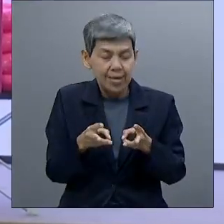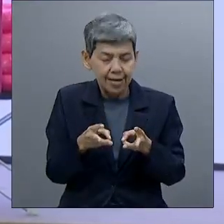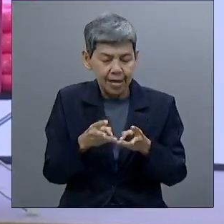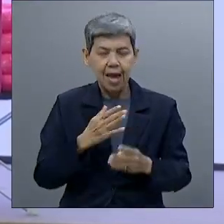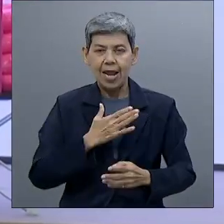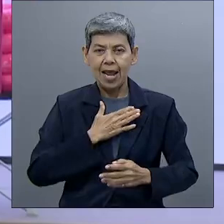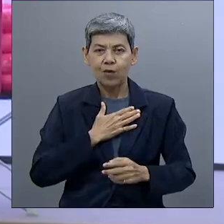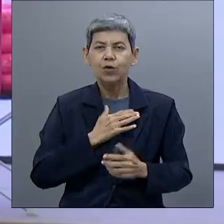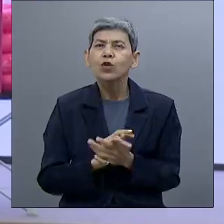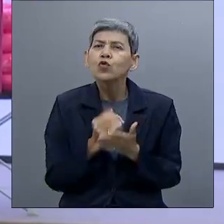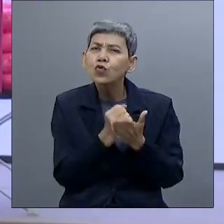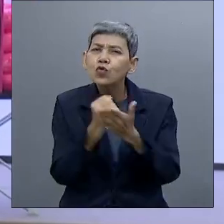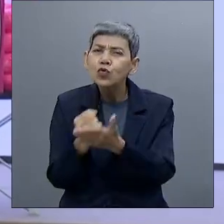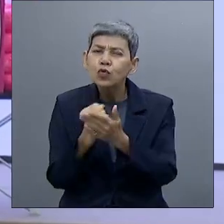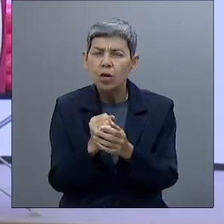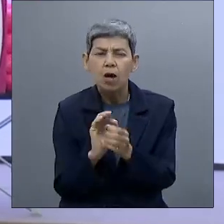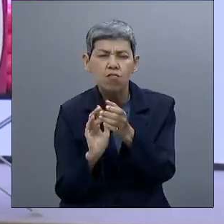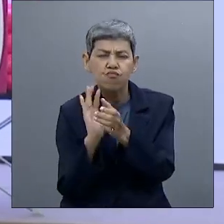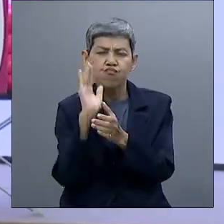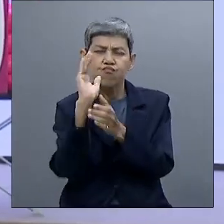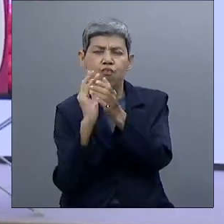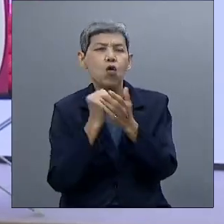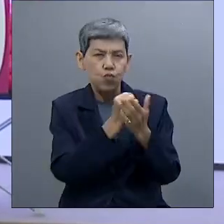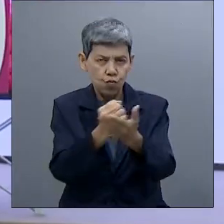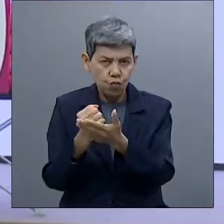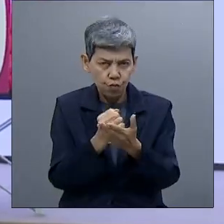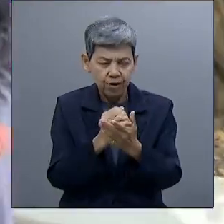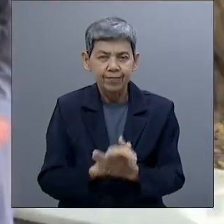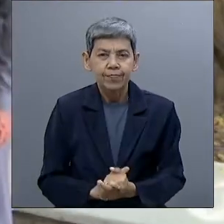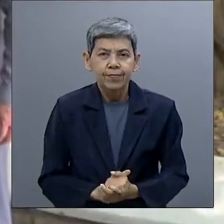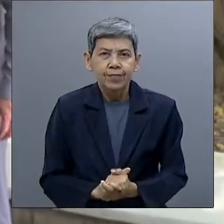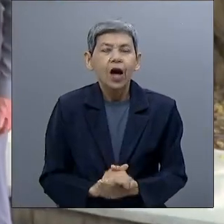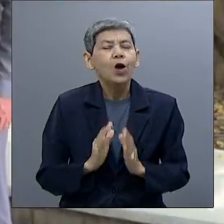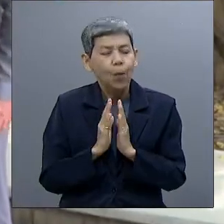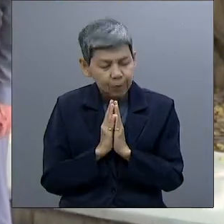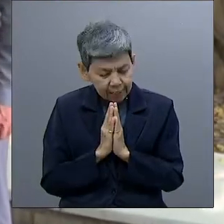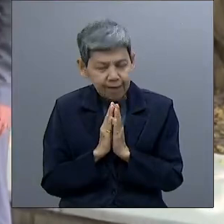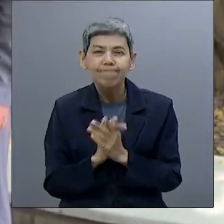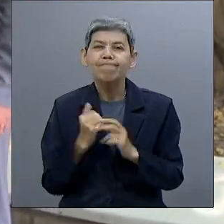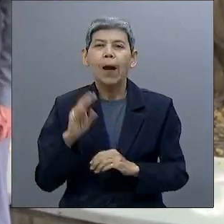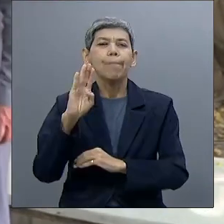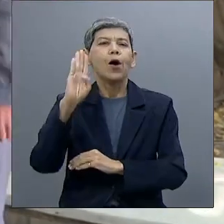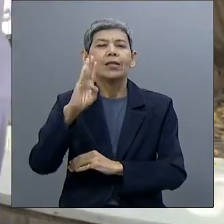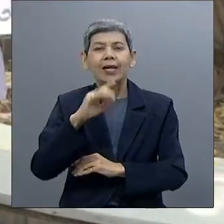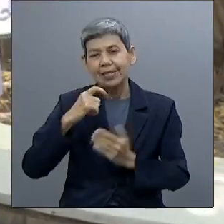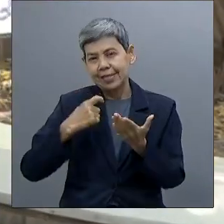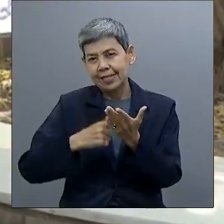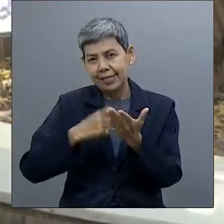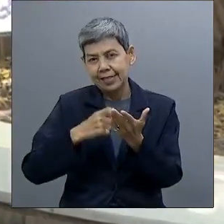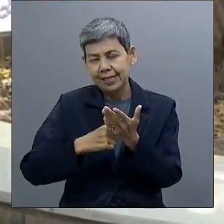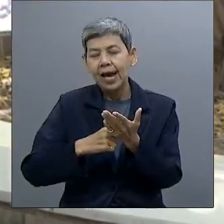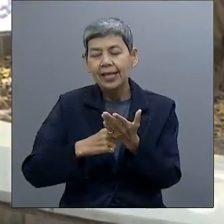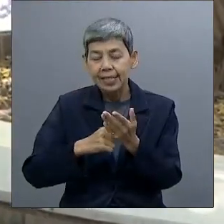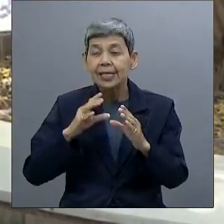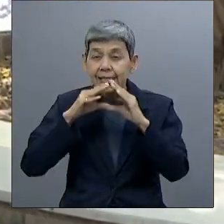ที่เราจะลดคาร์บอนในอากาศนะคะ ขอบพระคุณจริงๆนะคะบริษัทเมืองไทยประกันชีวิตพร้อมกับภาคี